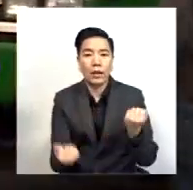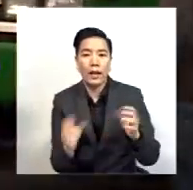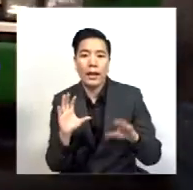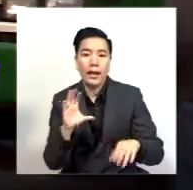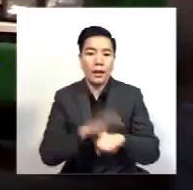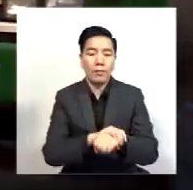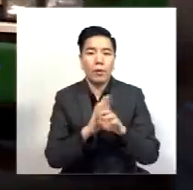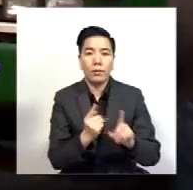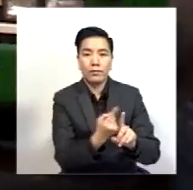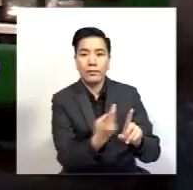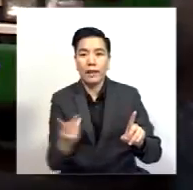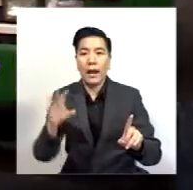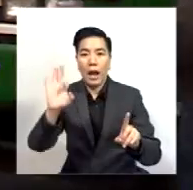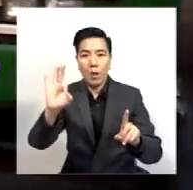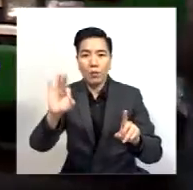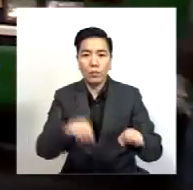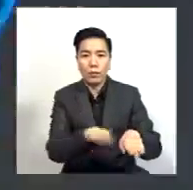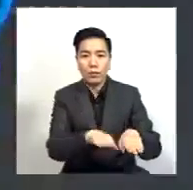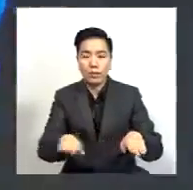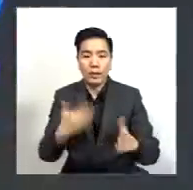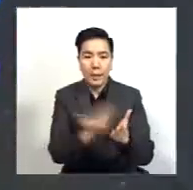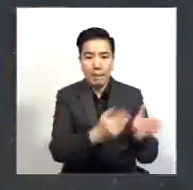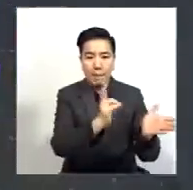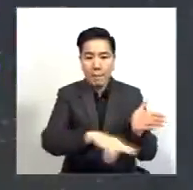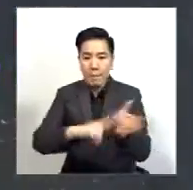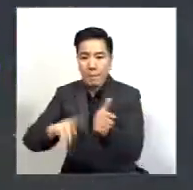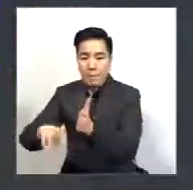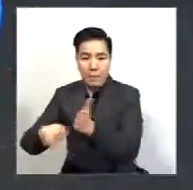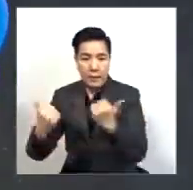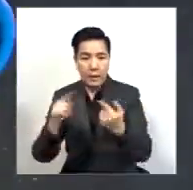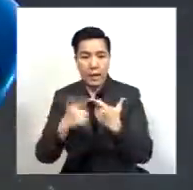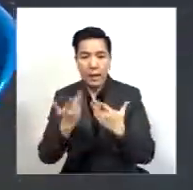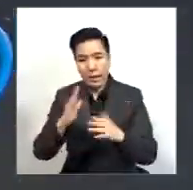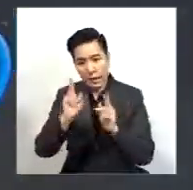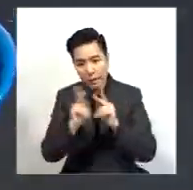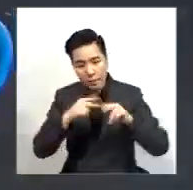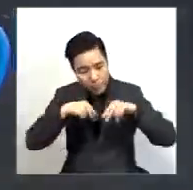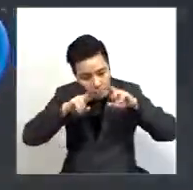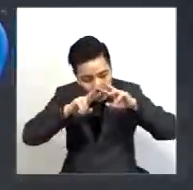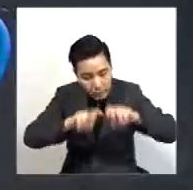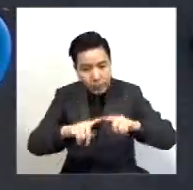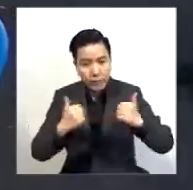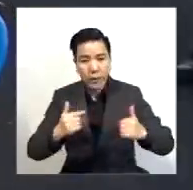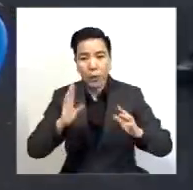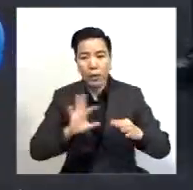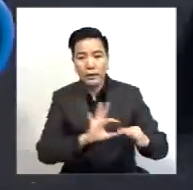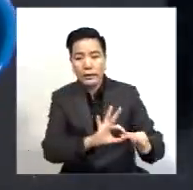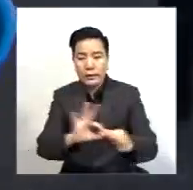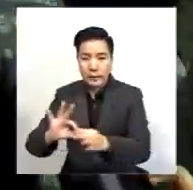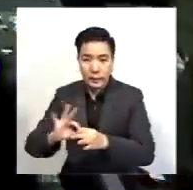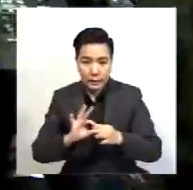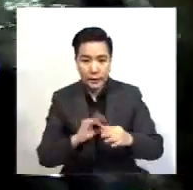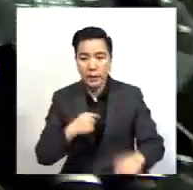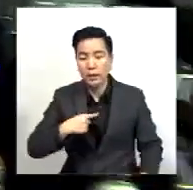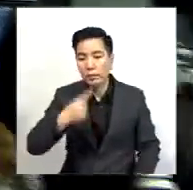รรทุกได้9คันด้วยกันนะคะเปรียบเทียบปรับพร้อมตั้งคณะกรรมการสอบสวนโดยเจ้าหน้าที่ที่เกี่ยวข้องนะค